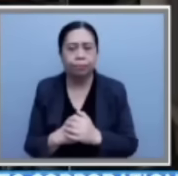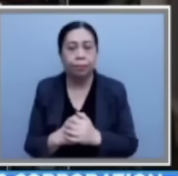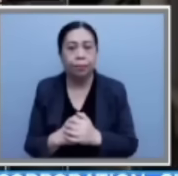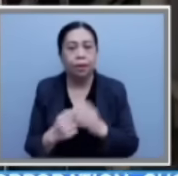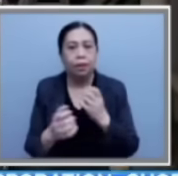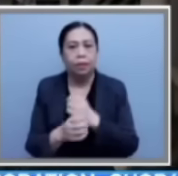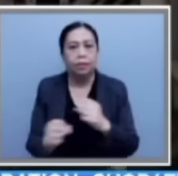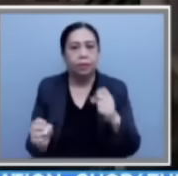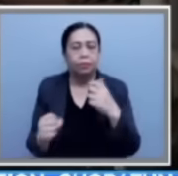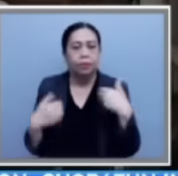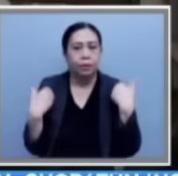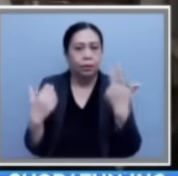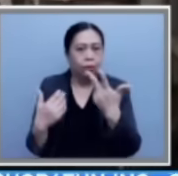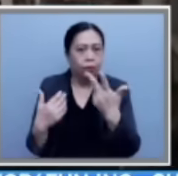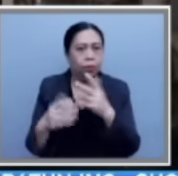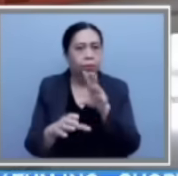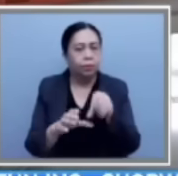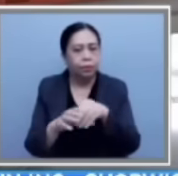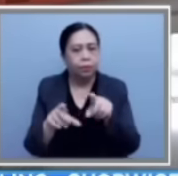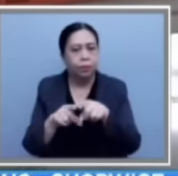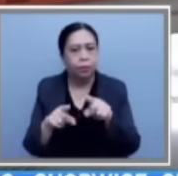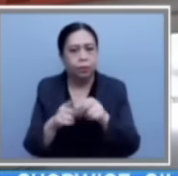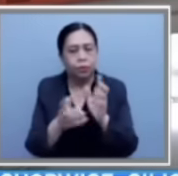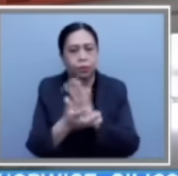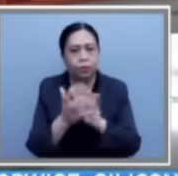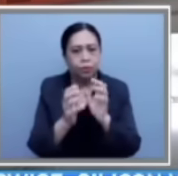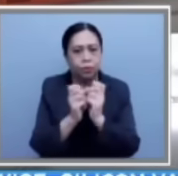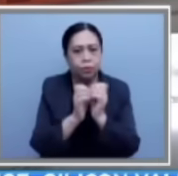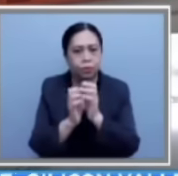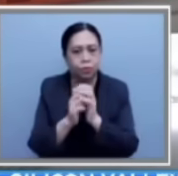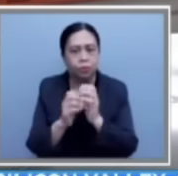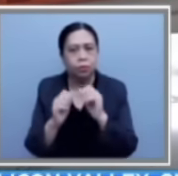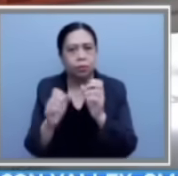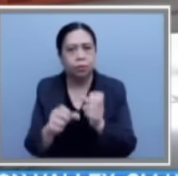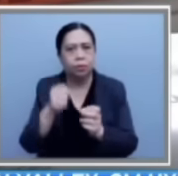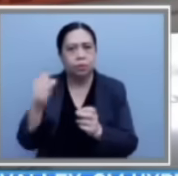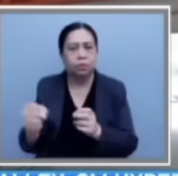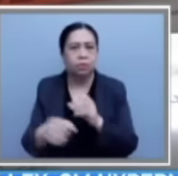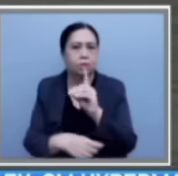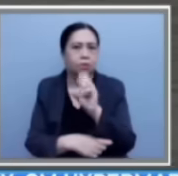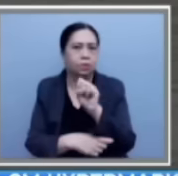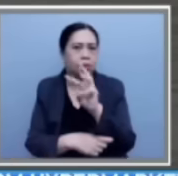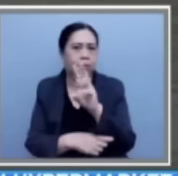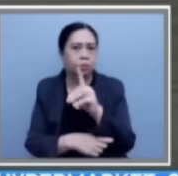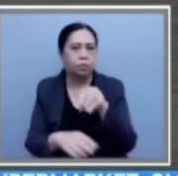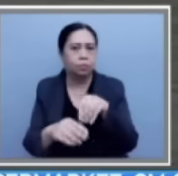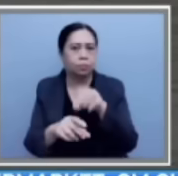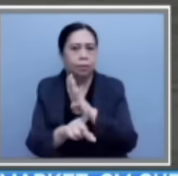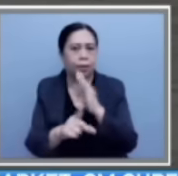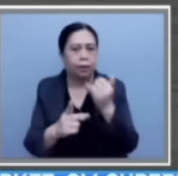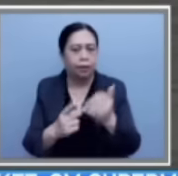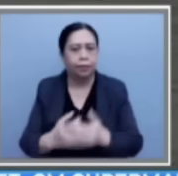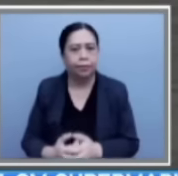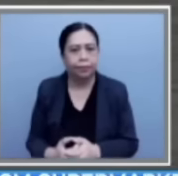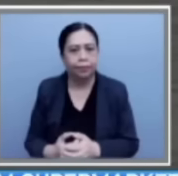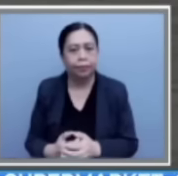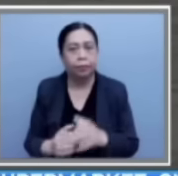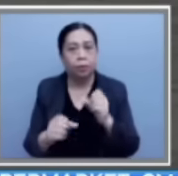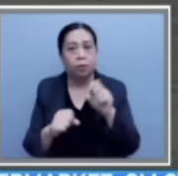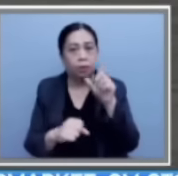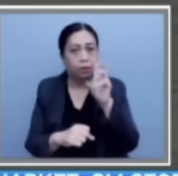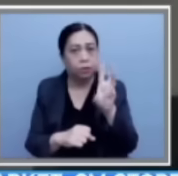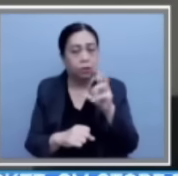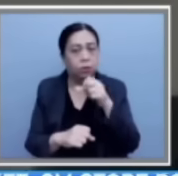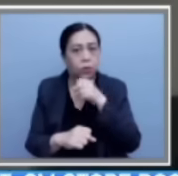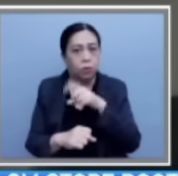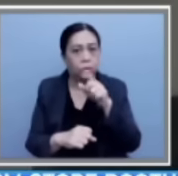Menor De Edad ng Kasama rin umano sa gulo nasa kustodiya sila ng social workers ng Barangay nakuha sa 16 anyos ang isang